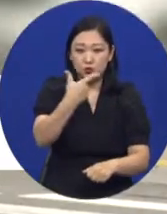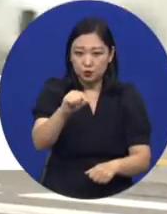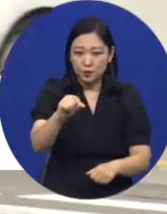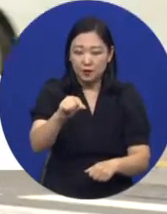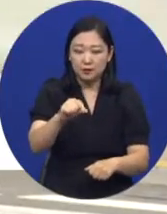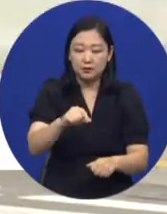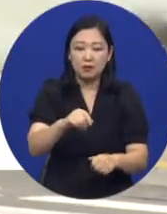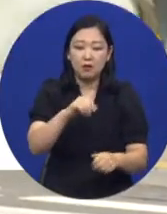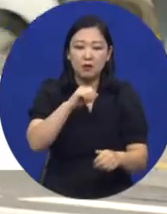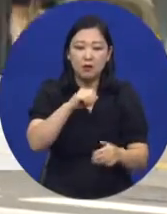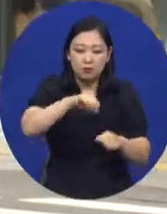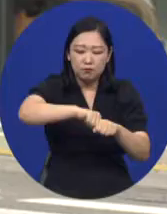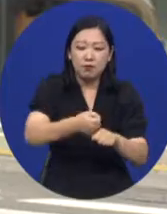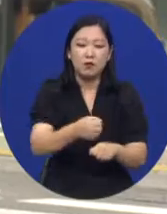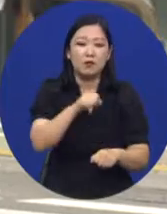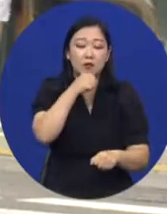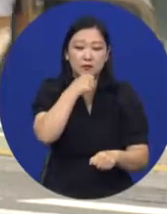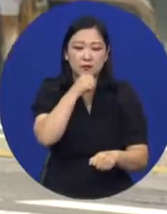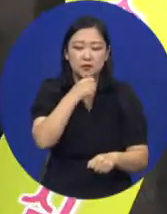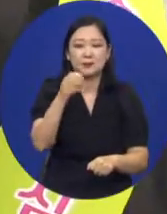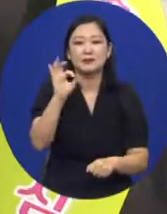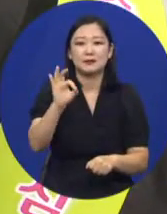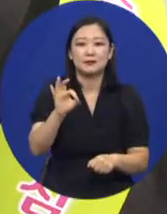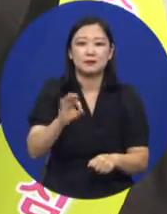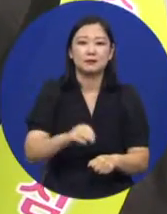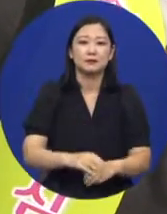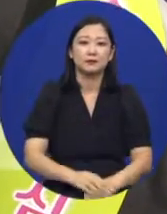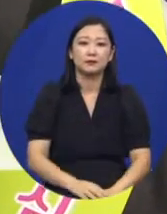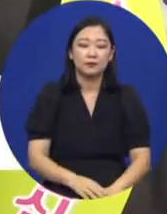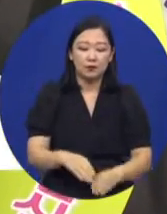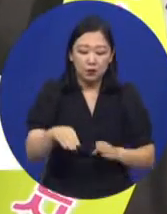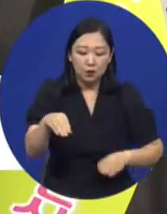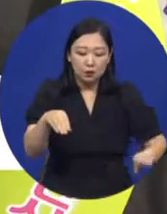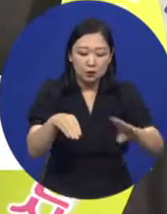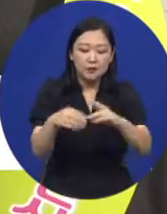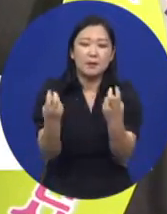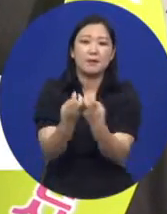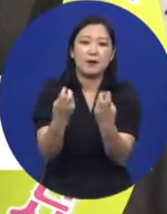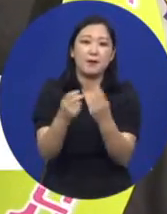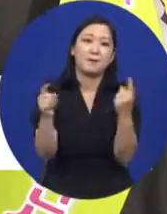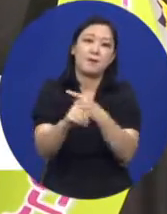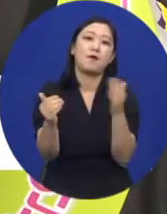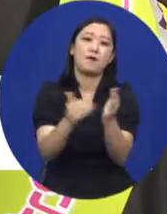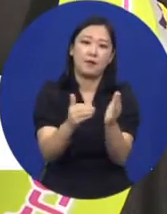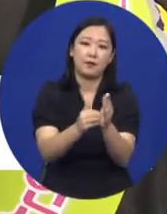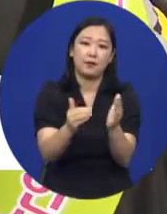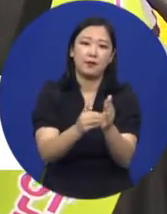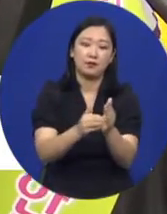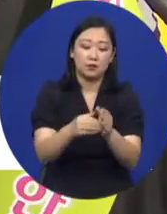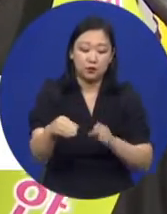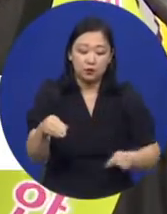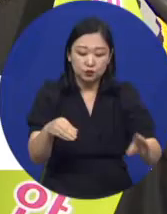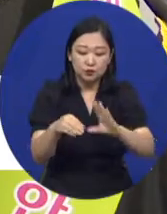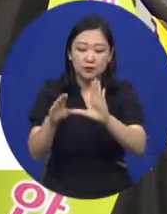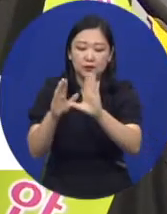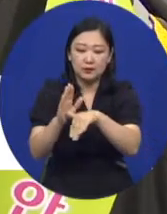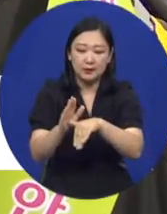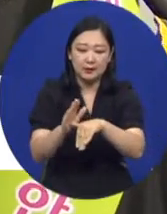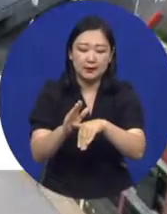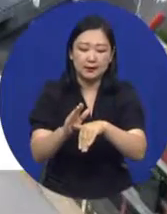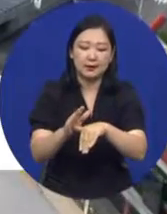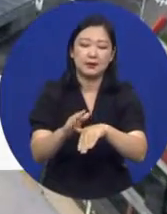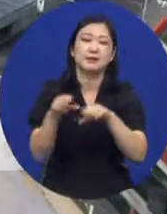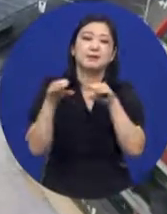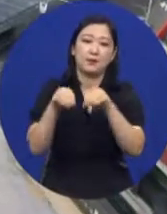원과 벌점 10점이 부과됩니다. 저 우회전 방법이 이제 변경이 됐습니다. 네. 우회전할 때는 우선 일시정지 하셔야